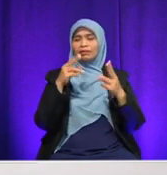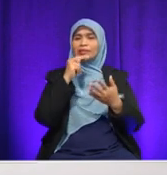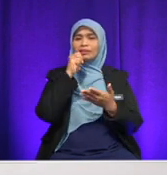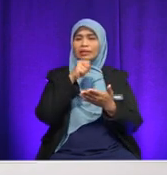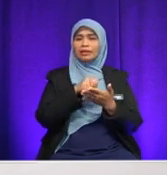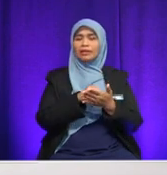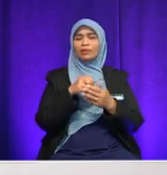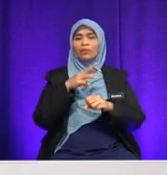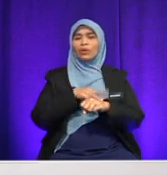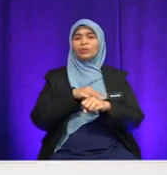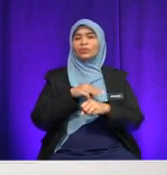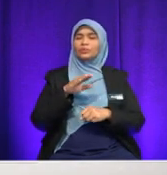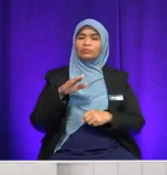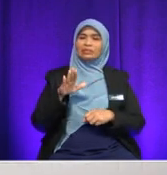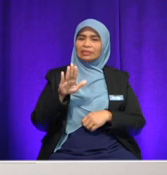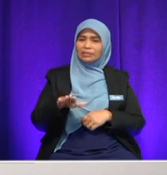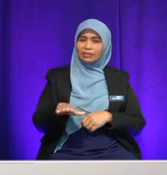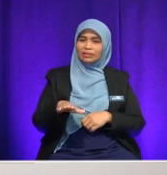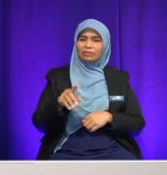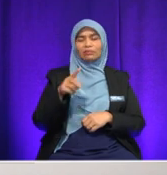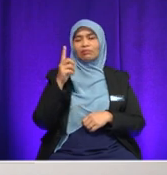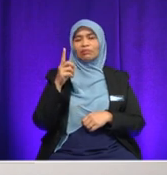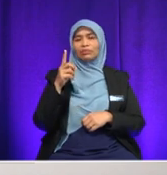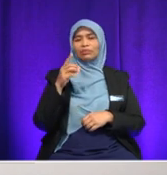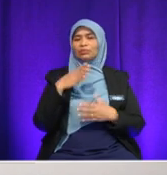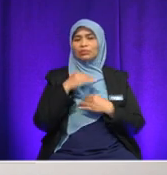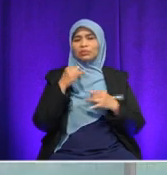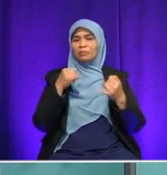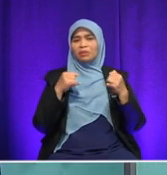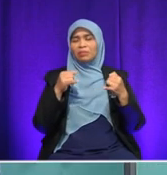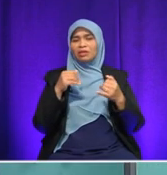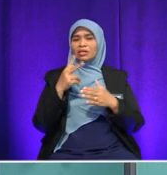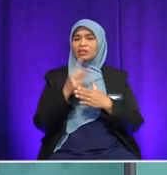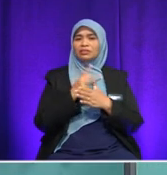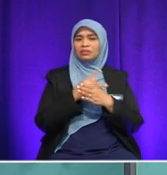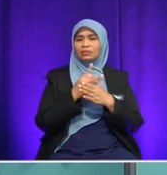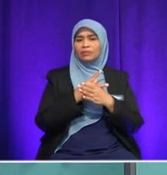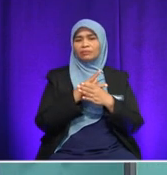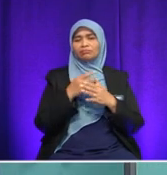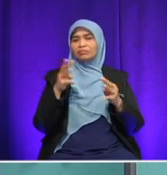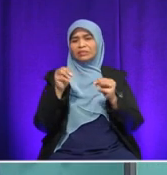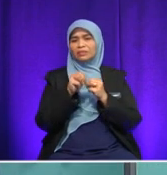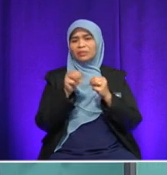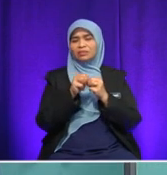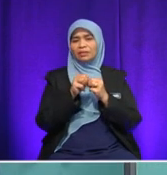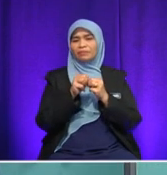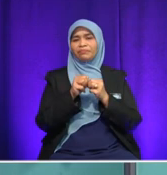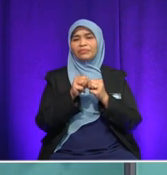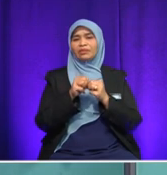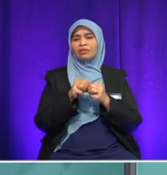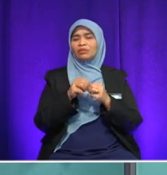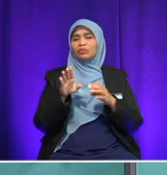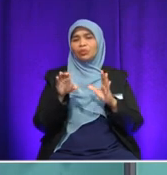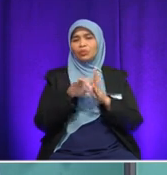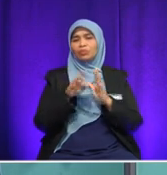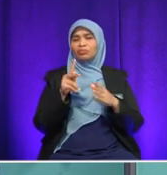sama-sama berpakat pergi pergi jolok sarang lebah, lepas tu pergi kacau sarang